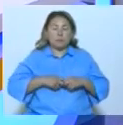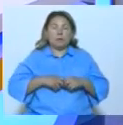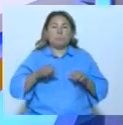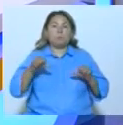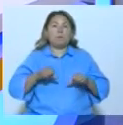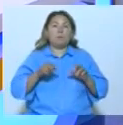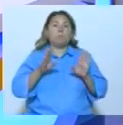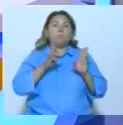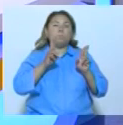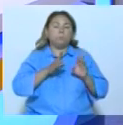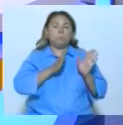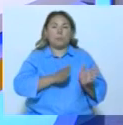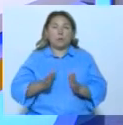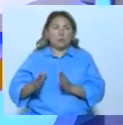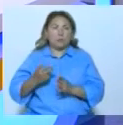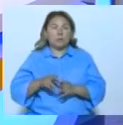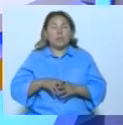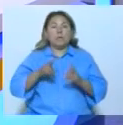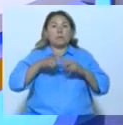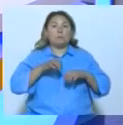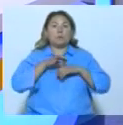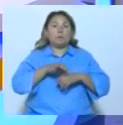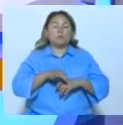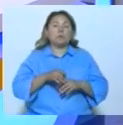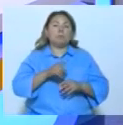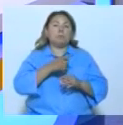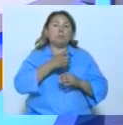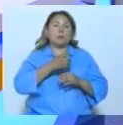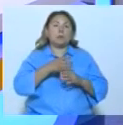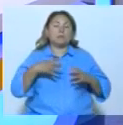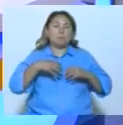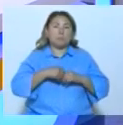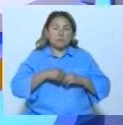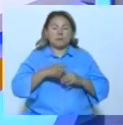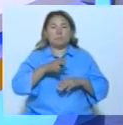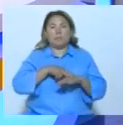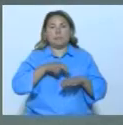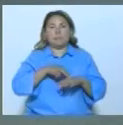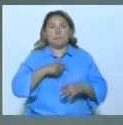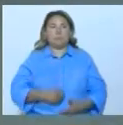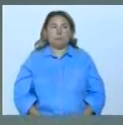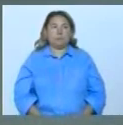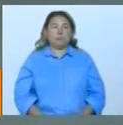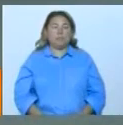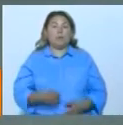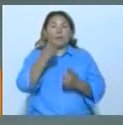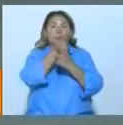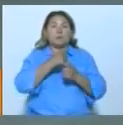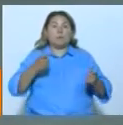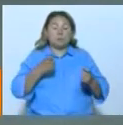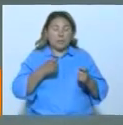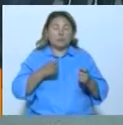«Правопорядок» по итогам минувшей недели. Рейд был проведен сотрудниками прокуратуры совместно с полицейскими. Как сообщают